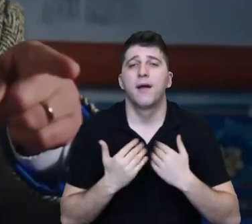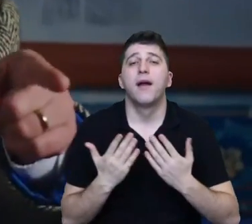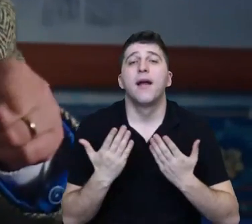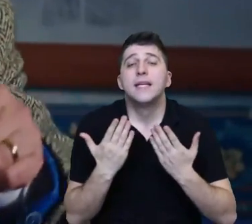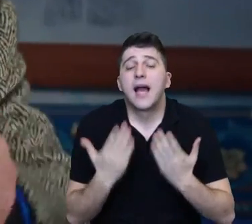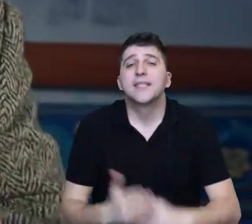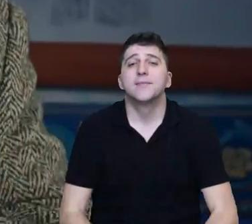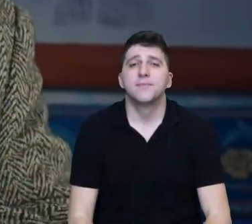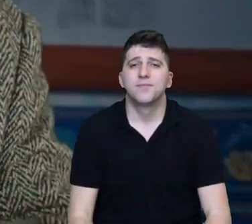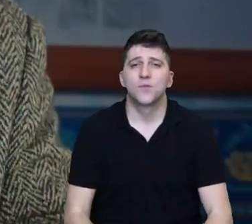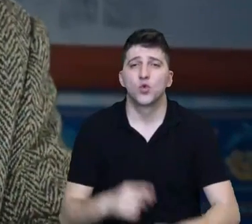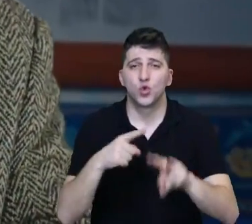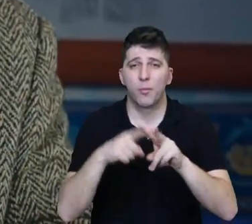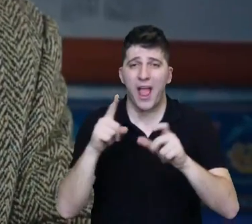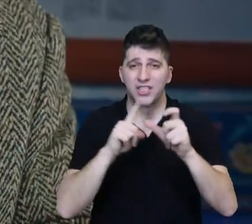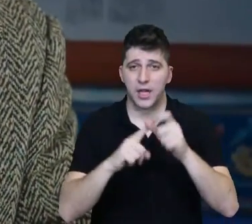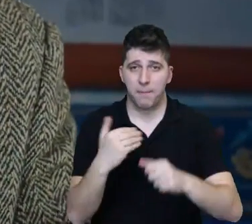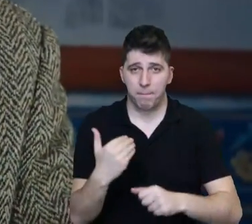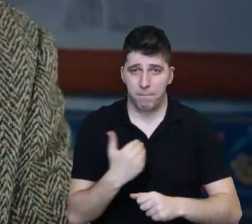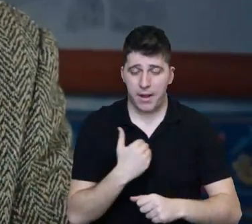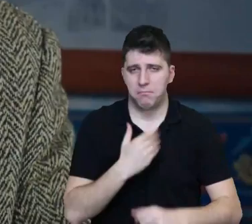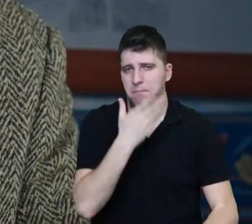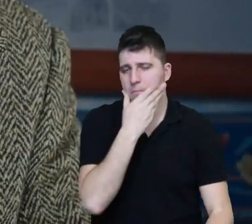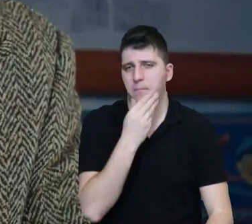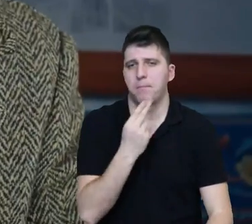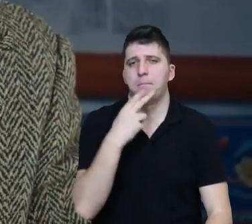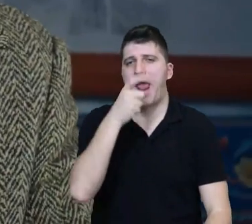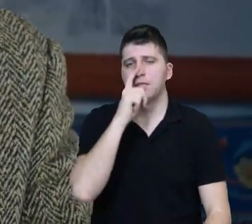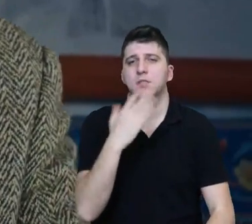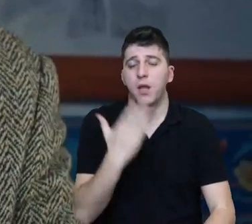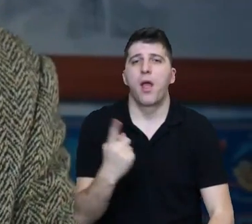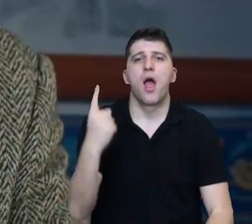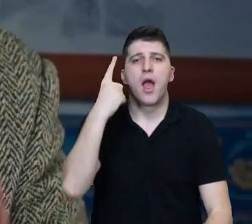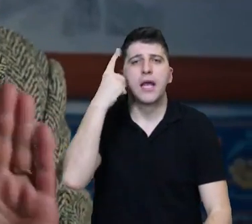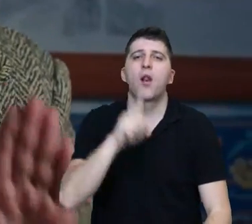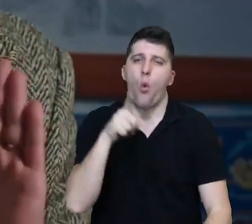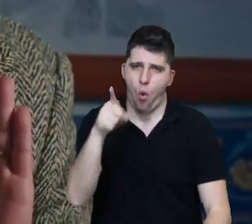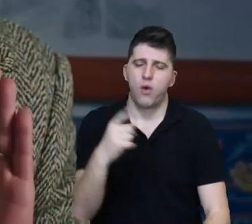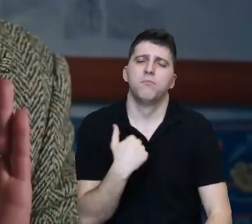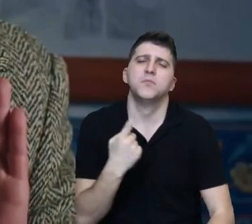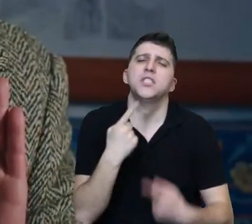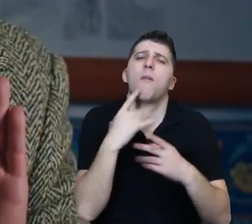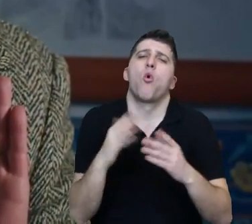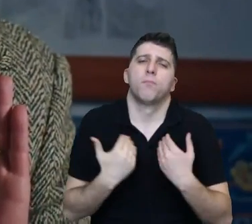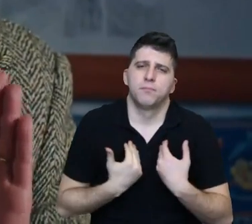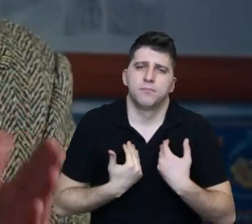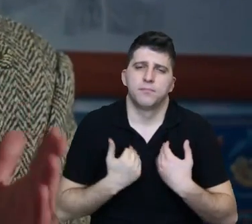Yani Kübra Çelik benim asil prensesim. Tabii ki ilk akla gelen isim olacak. Ben buna da bir şey demiyorum.